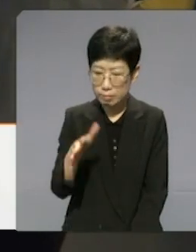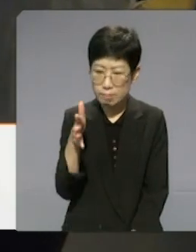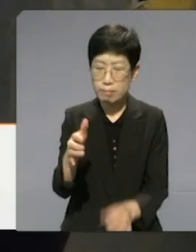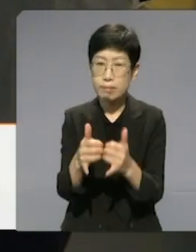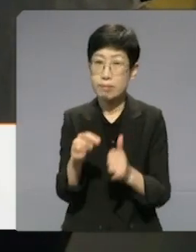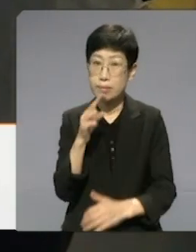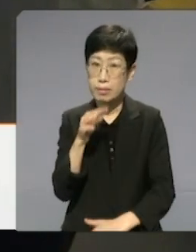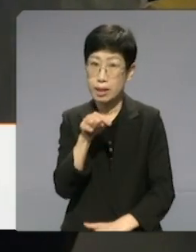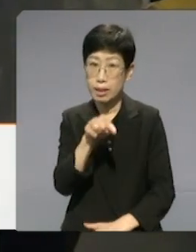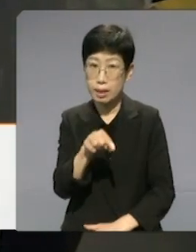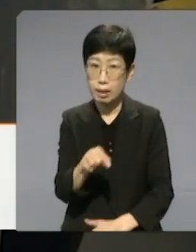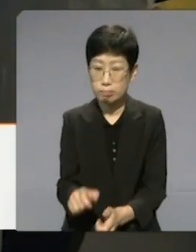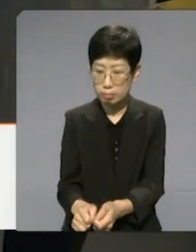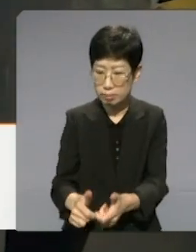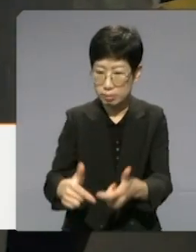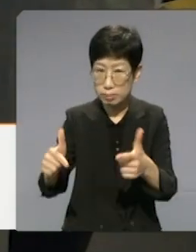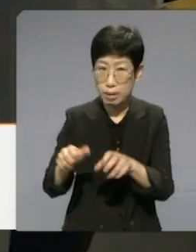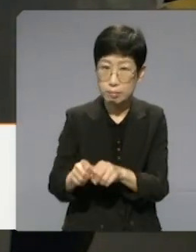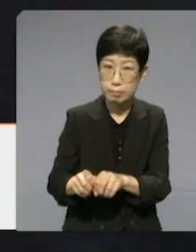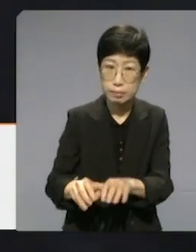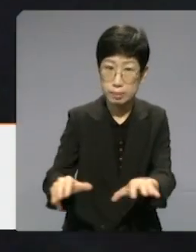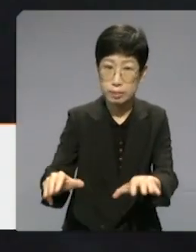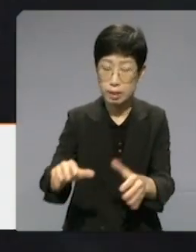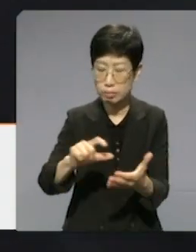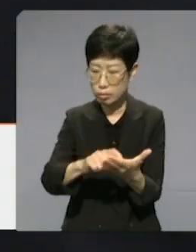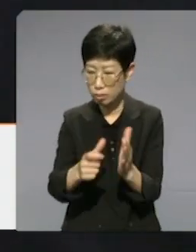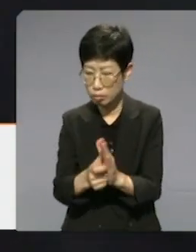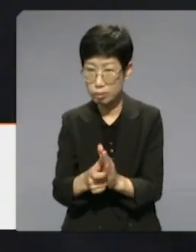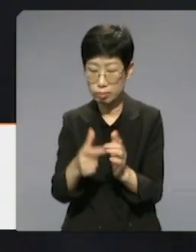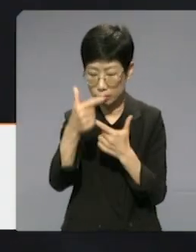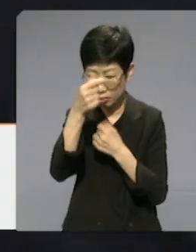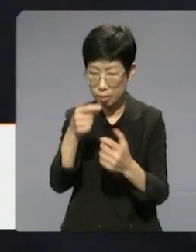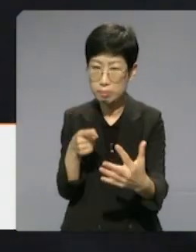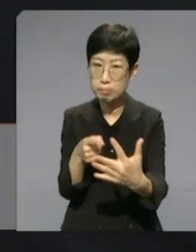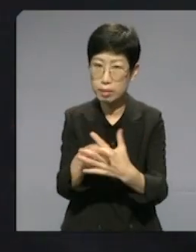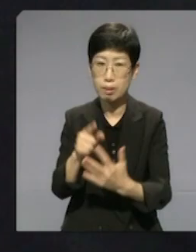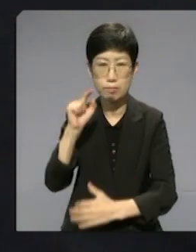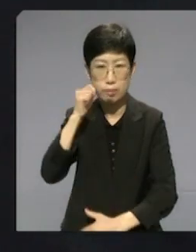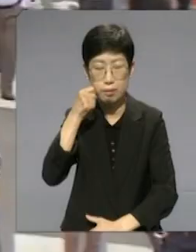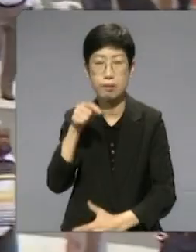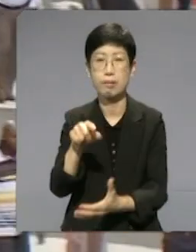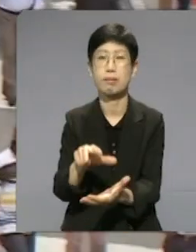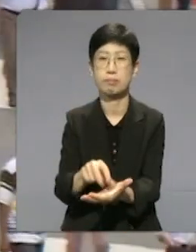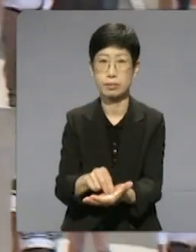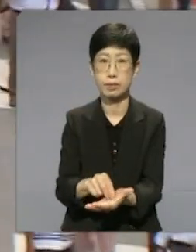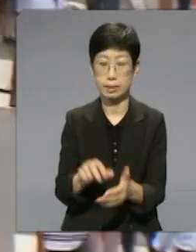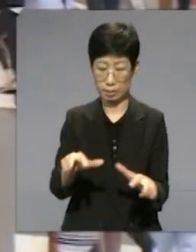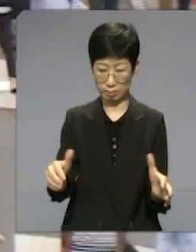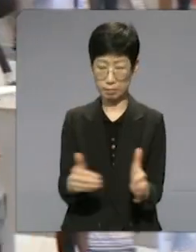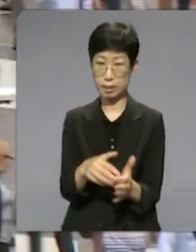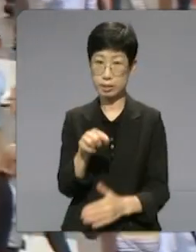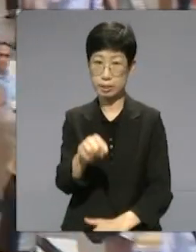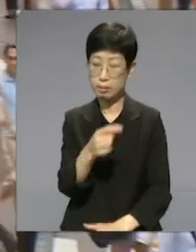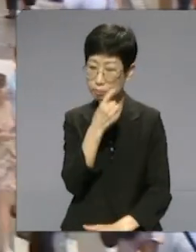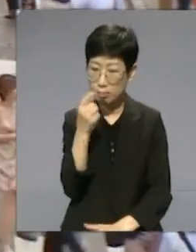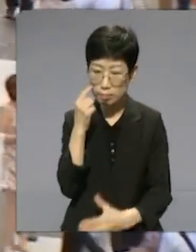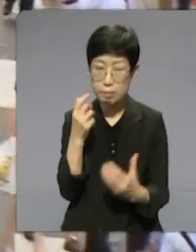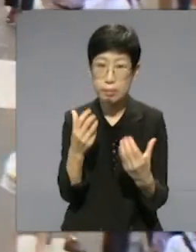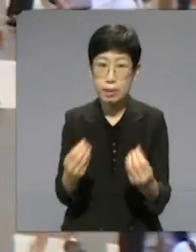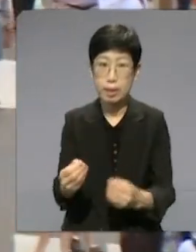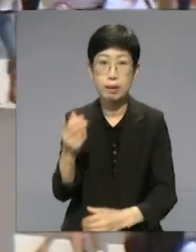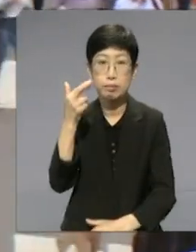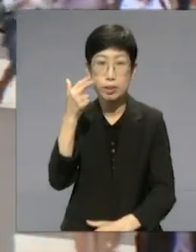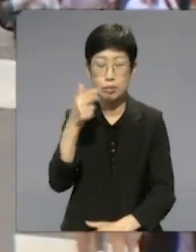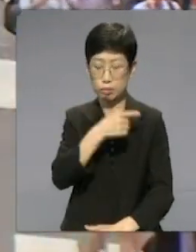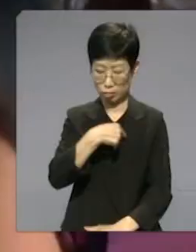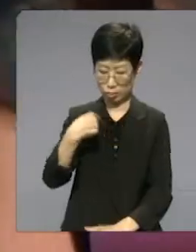전문가들은 에리스의 확산 정도를 정확히 파악할 수 없다는 점을 우려합니다. 현재까지 에리스가 확인된 곳은